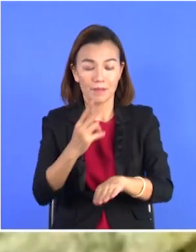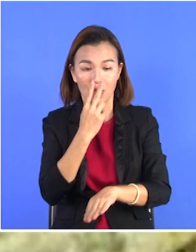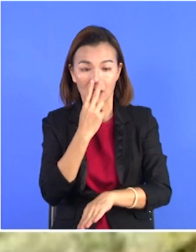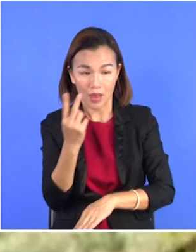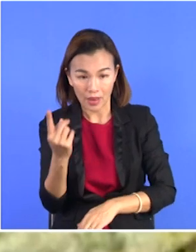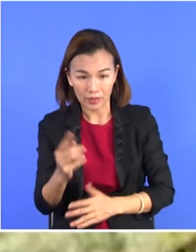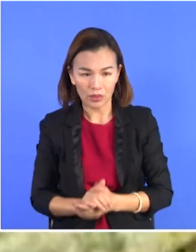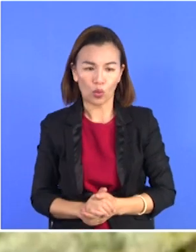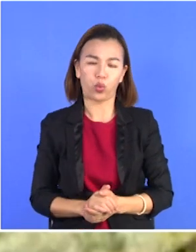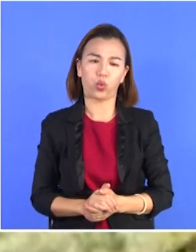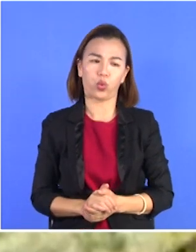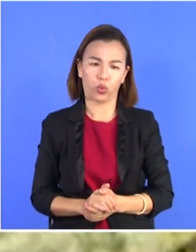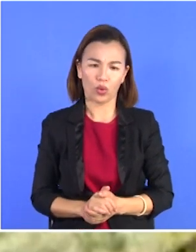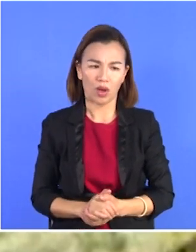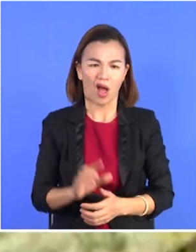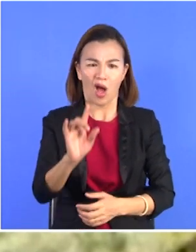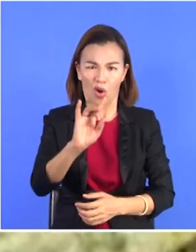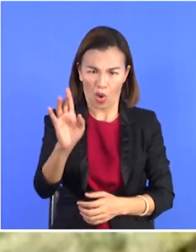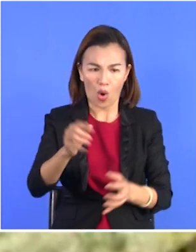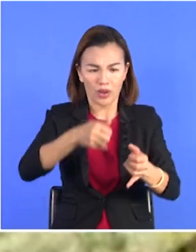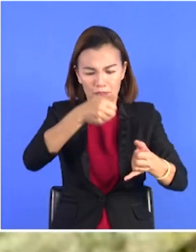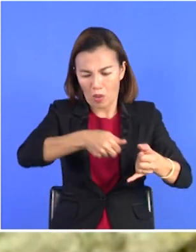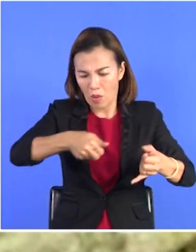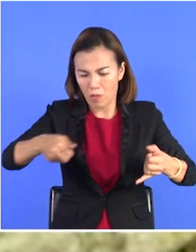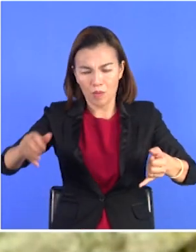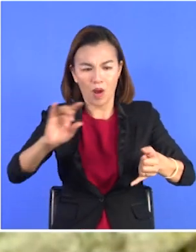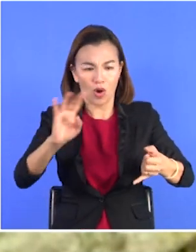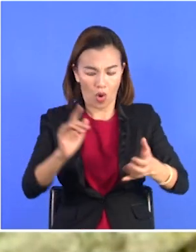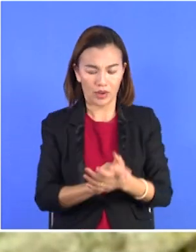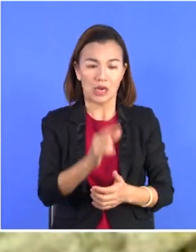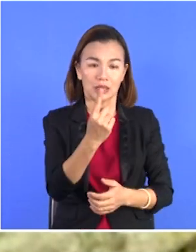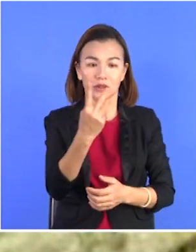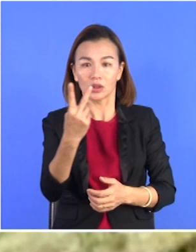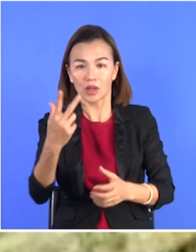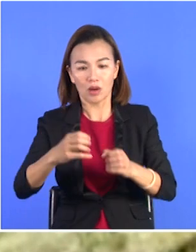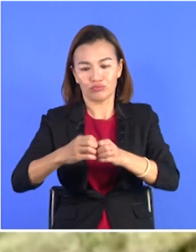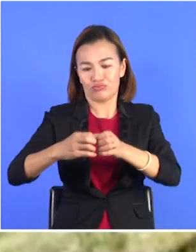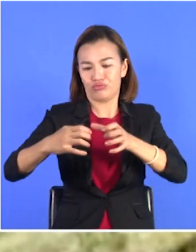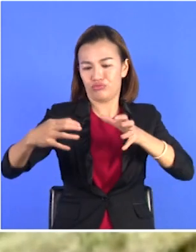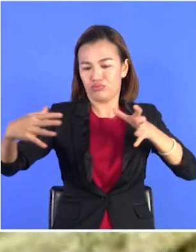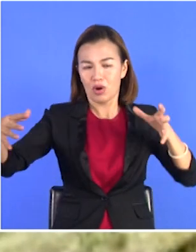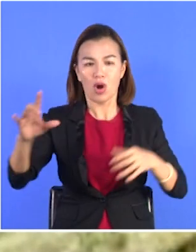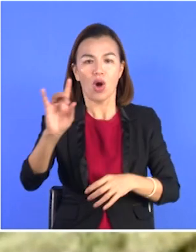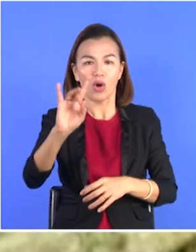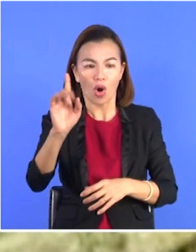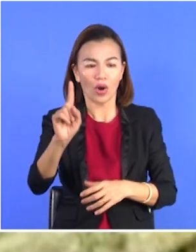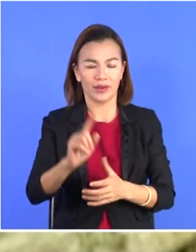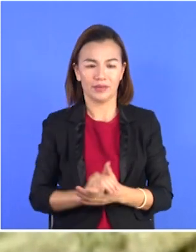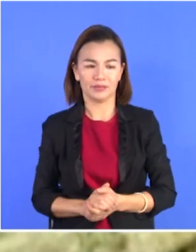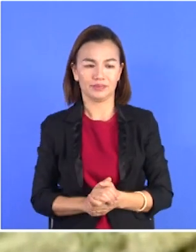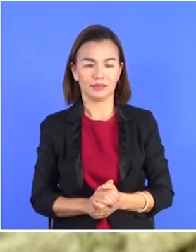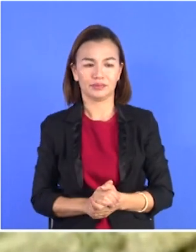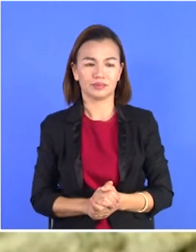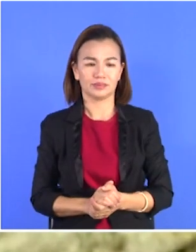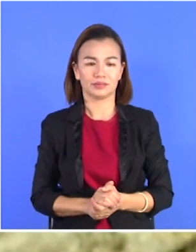มาทีเนี่ยเป็นรอยคุณหยกเยอะมากๆเยอะๆไม่ใช่ตัว 2ตัวเมาที่เป็นโขลงเออเนี่ยเป็นร้อยๆเลยนี่นับแบบ